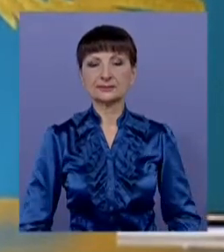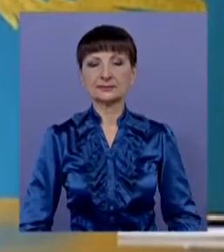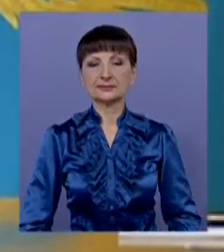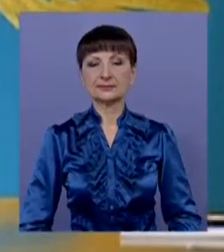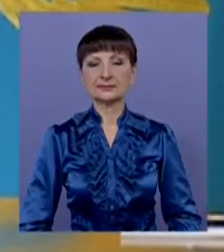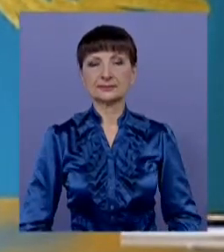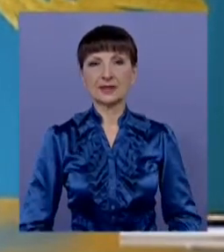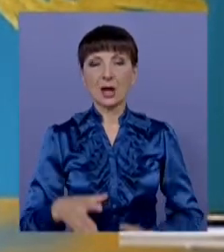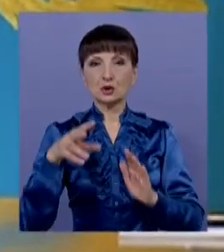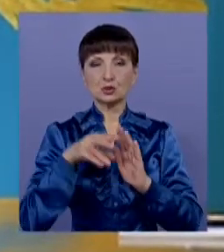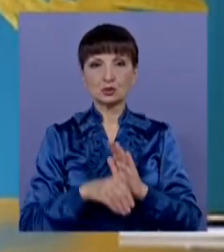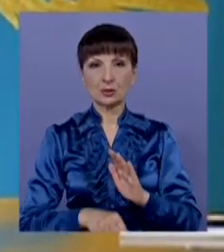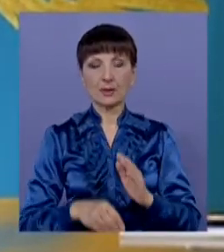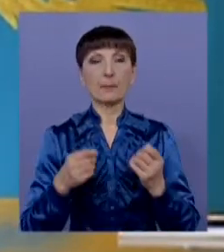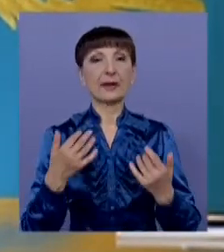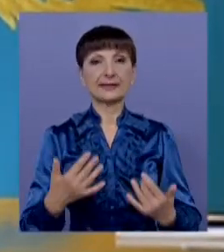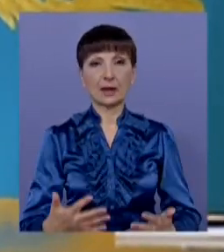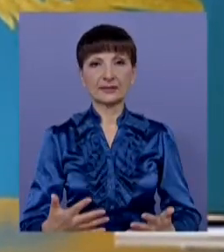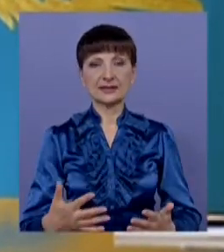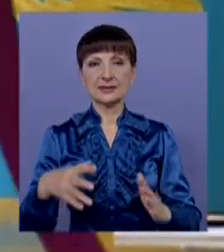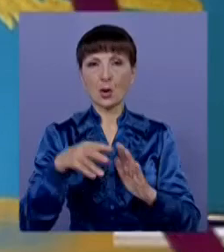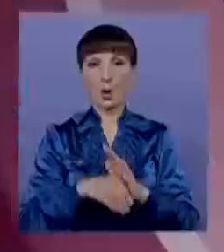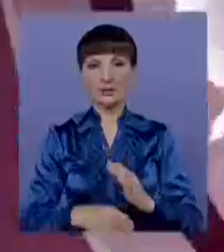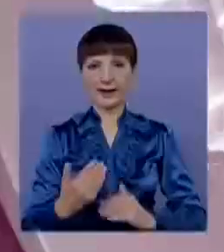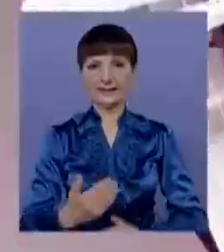Вот, с учетом потребностей отрасли.